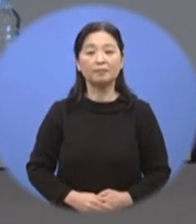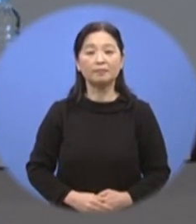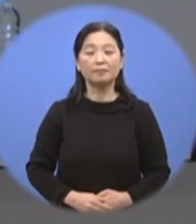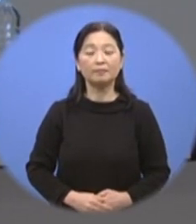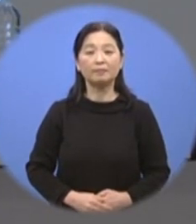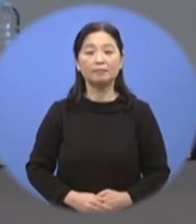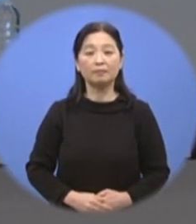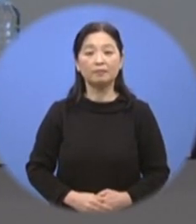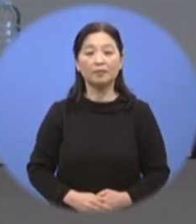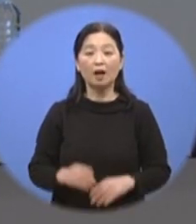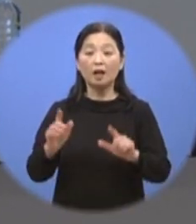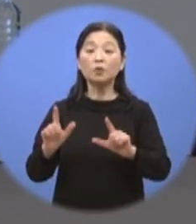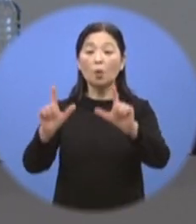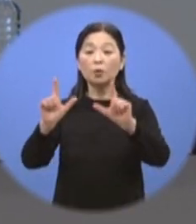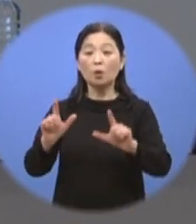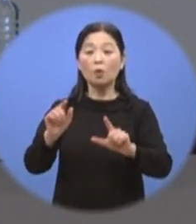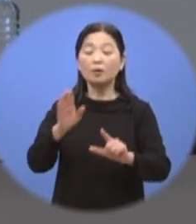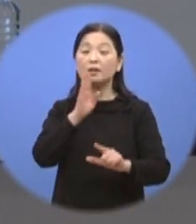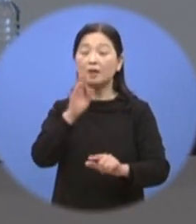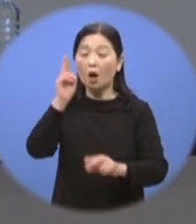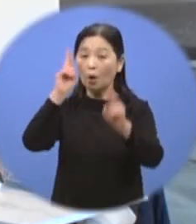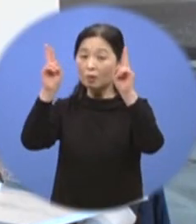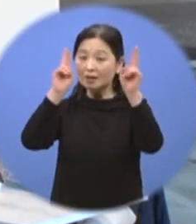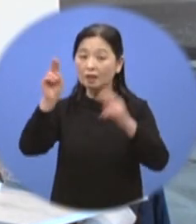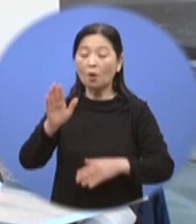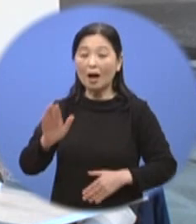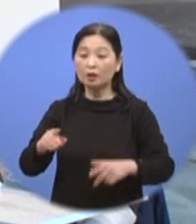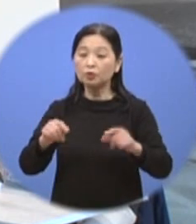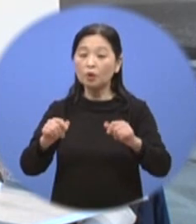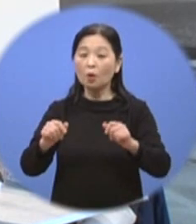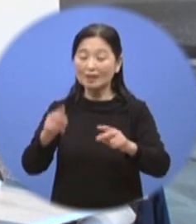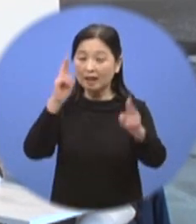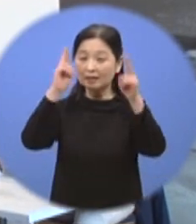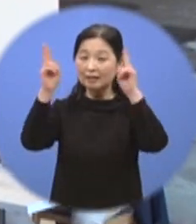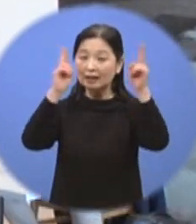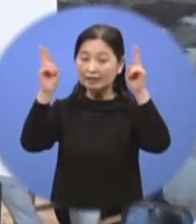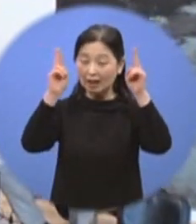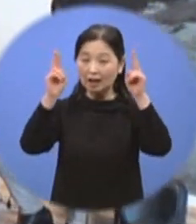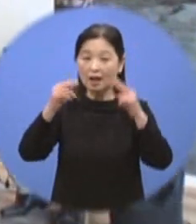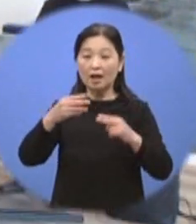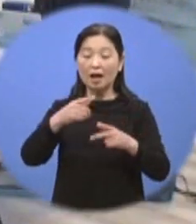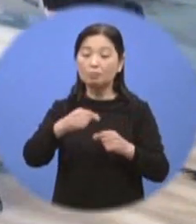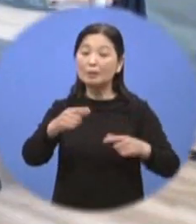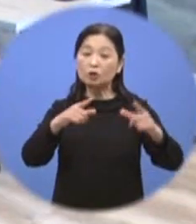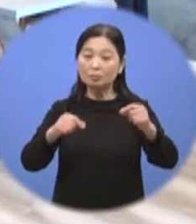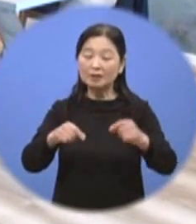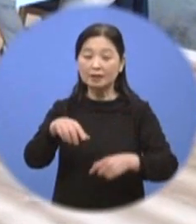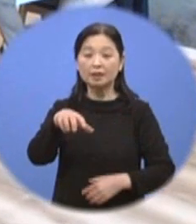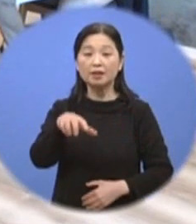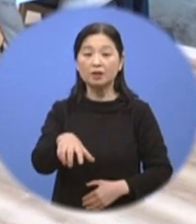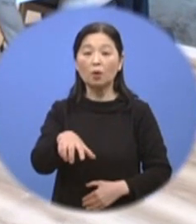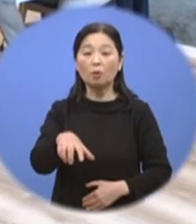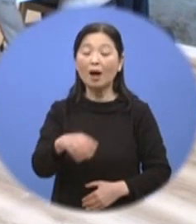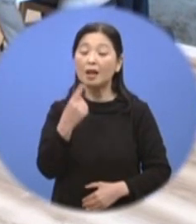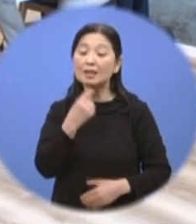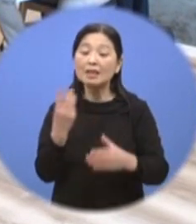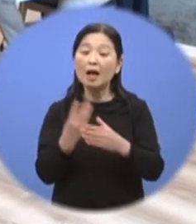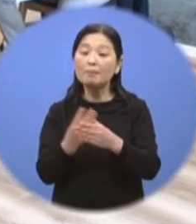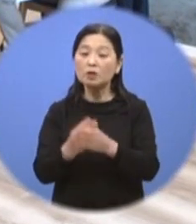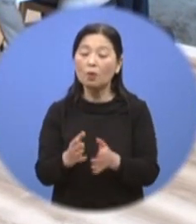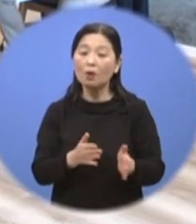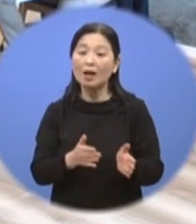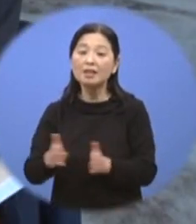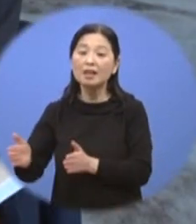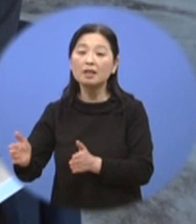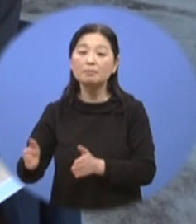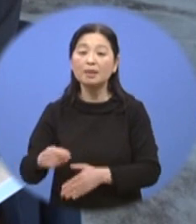このうち東京に本社を置く不動産会社三菱地所株式会社は白浜町が整備した白浜町